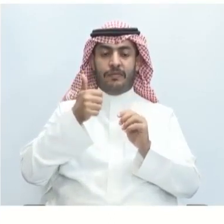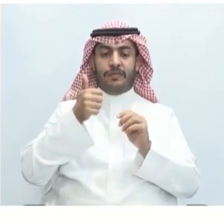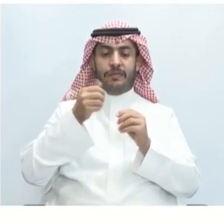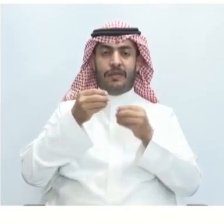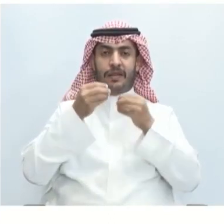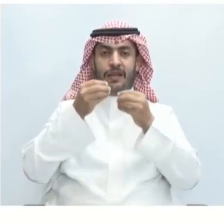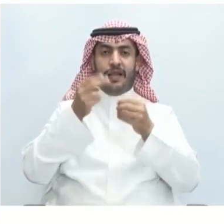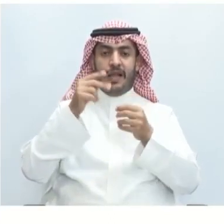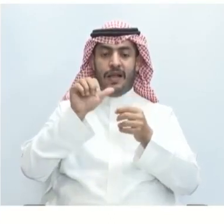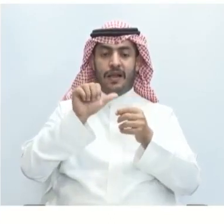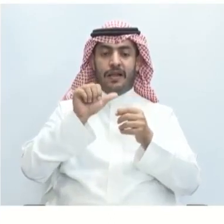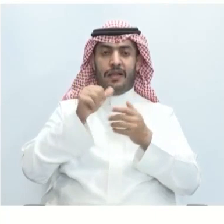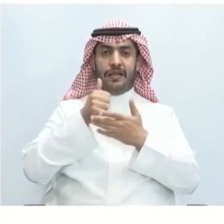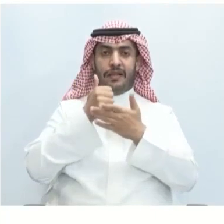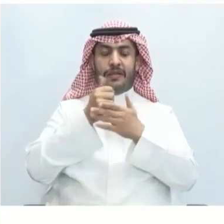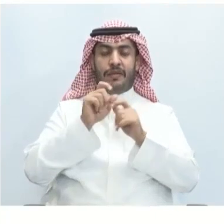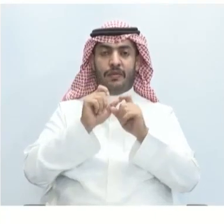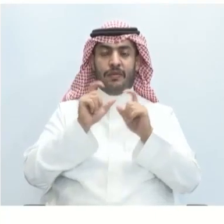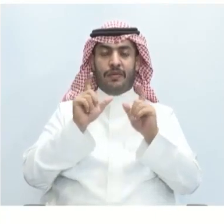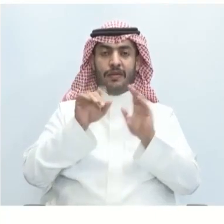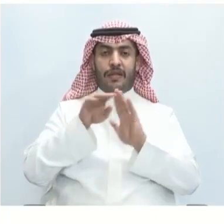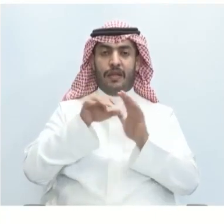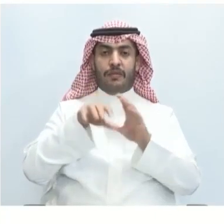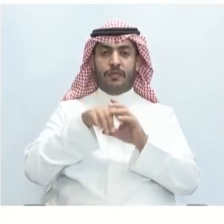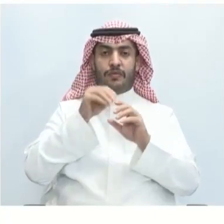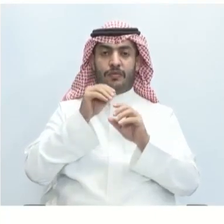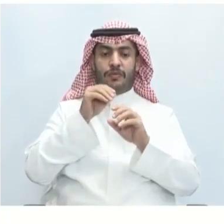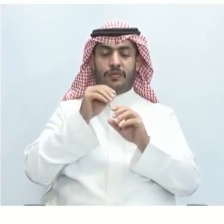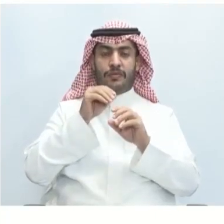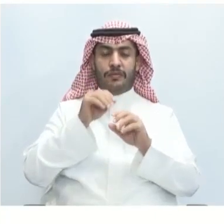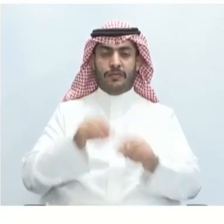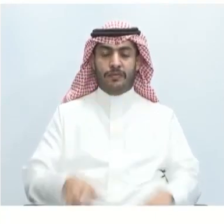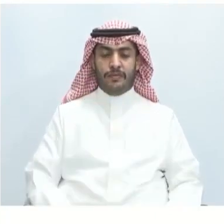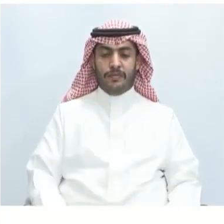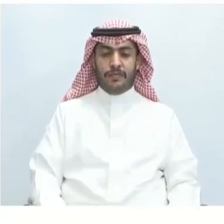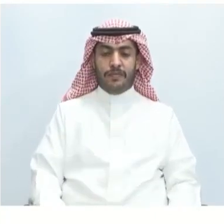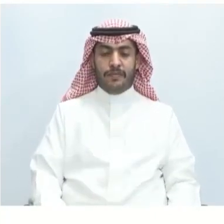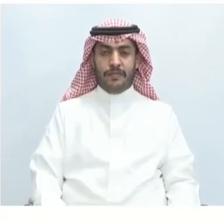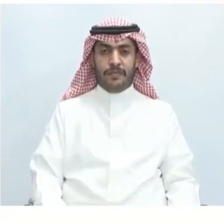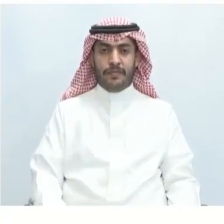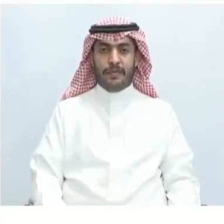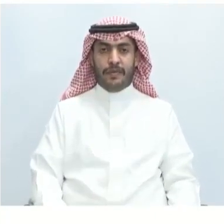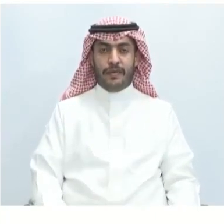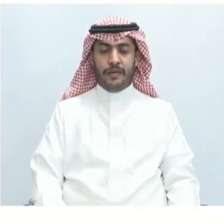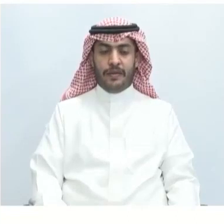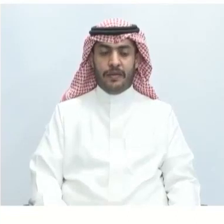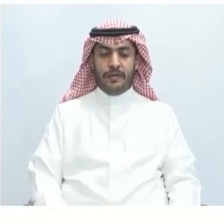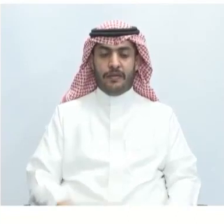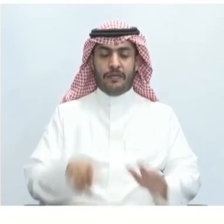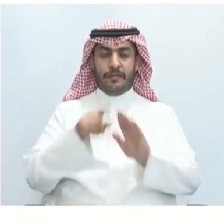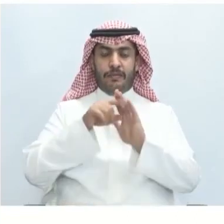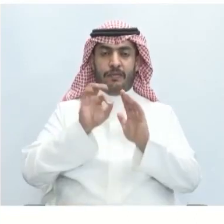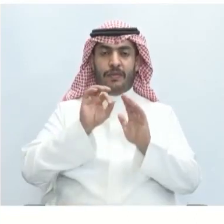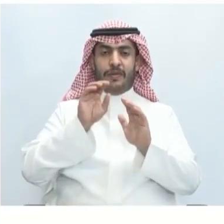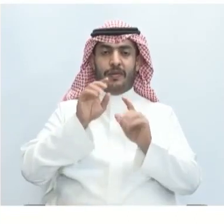عرض تقديمي يوضح هذا المشروع ستقدم تقديم او عرض تقديمي عبر الباور بوينت مثلا